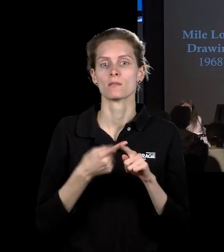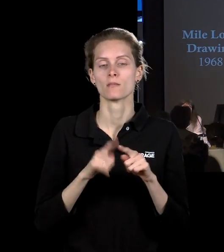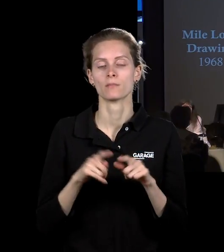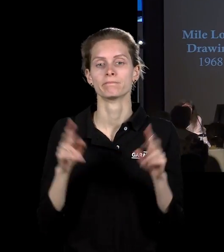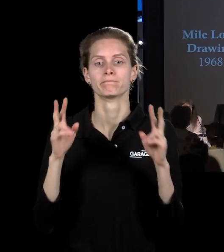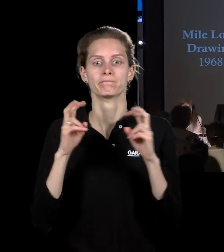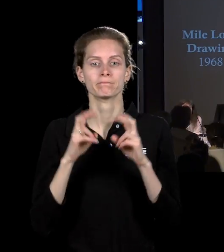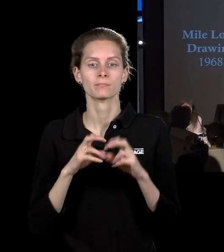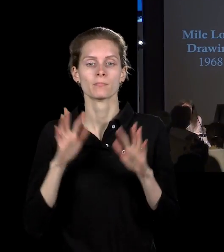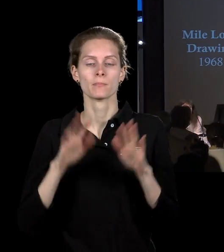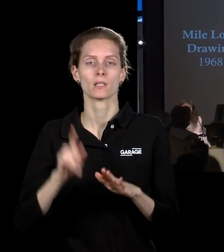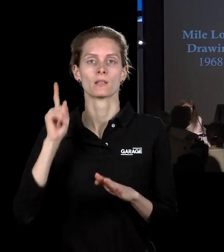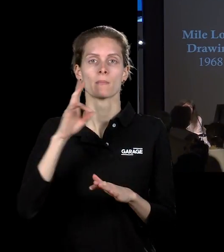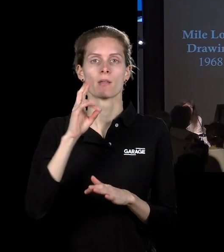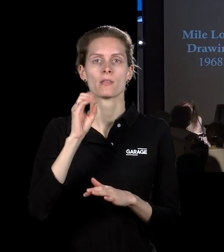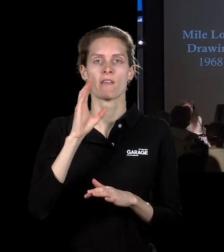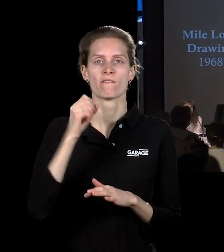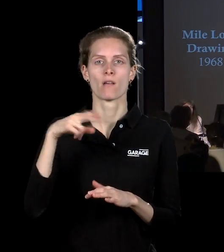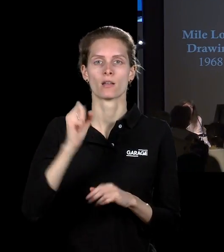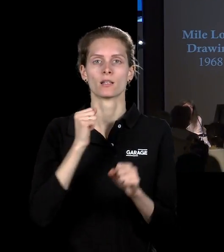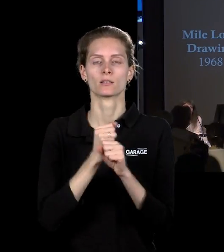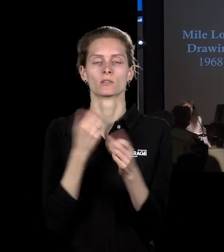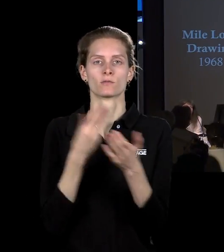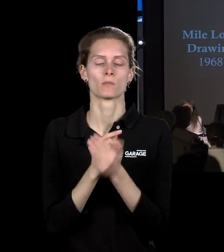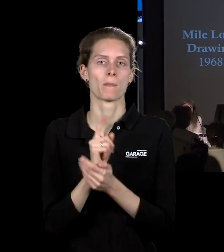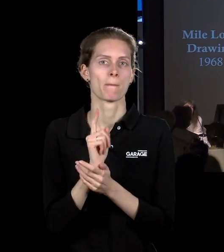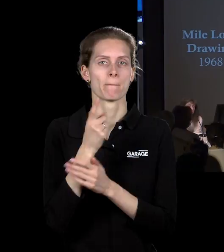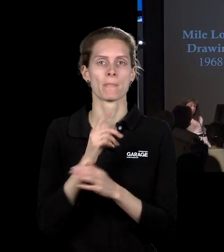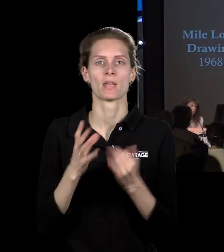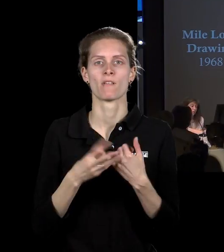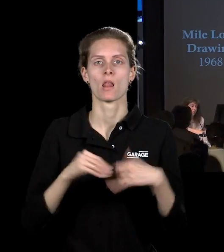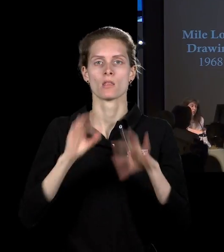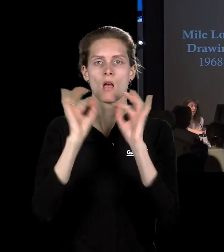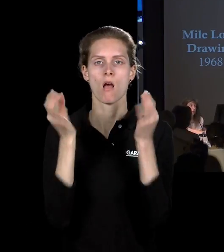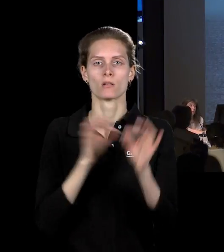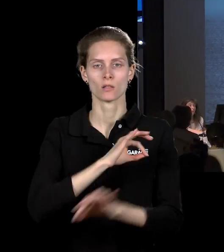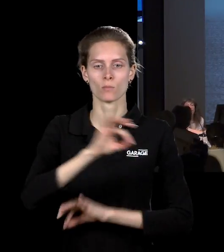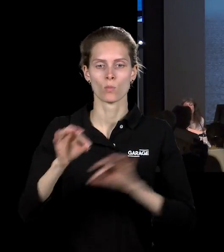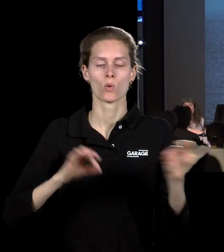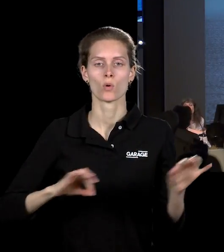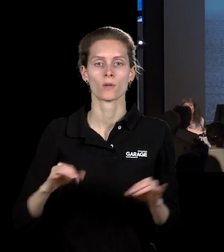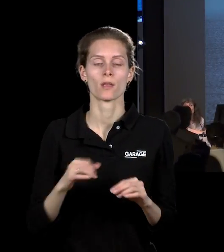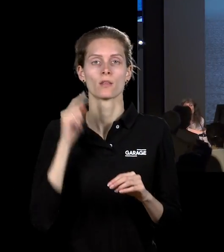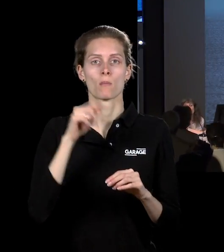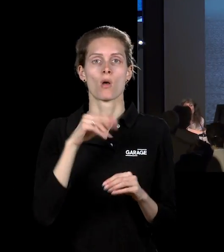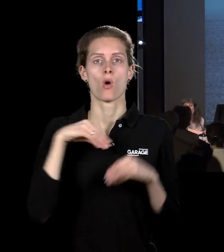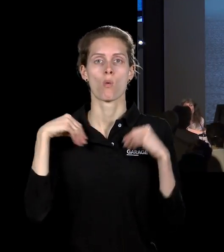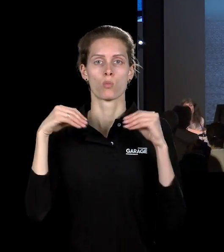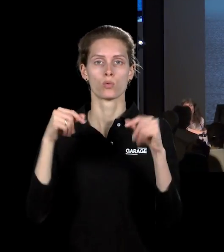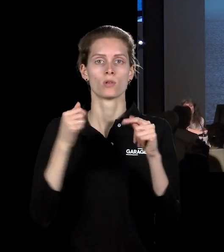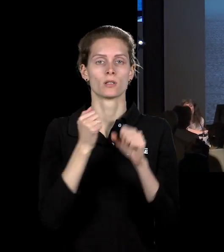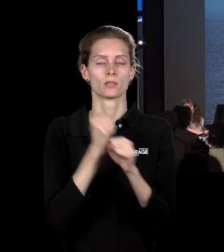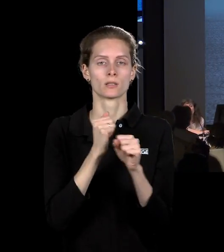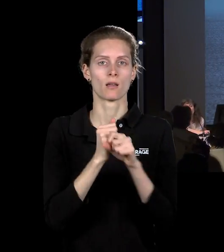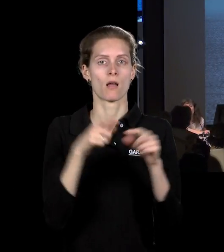в Неваде делает свой первый ландартный проект. Он проводит в пустыне, прочерчивает в пустыне линию